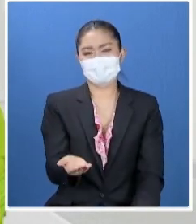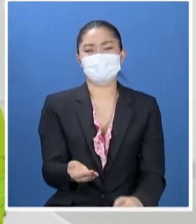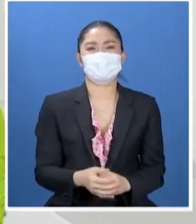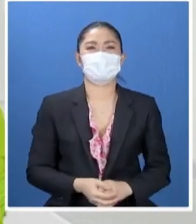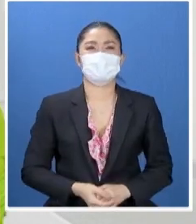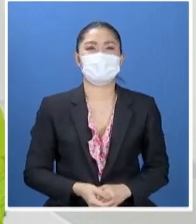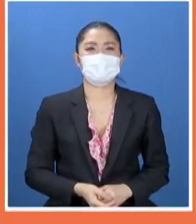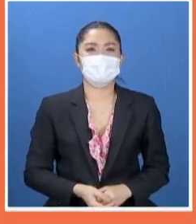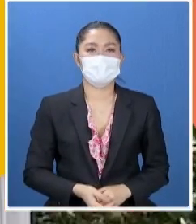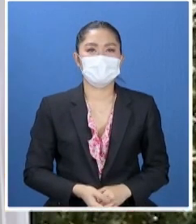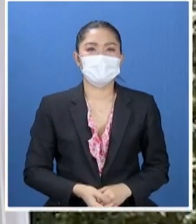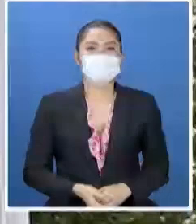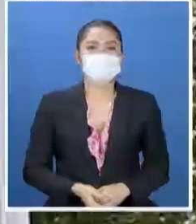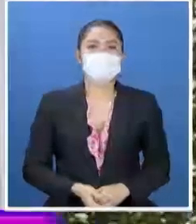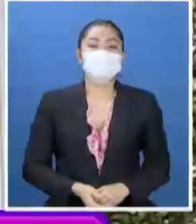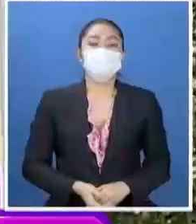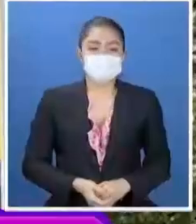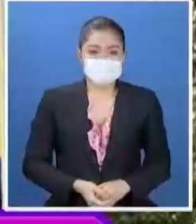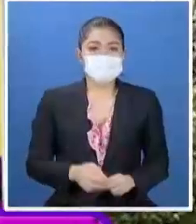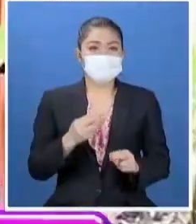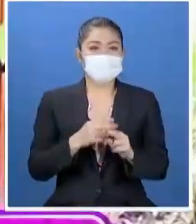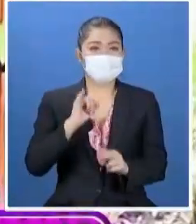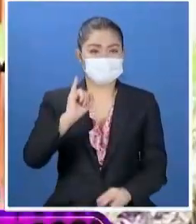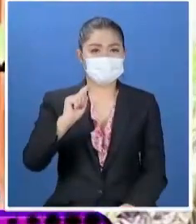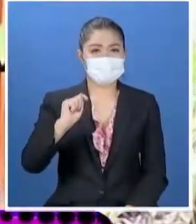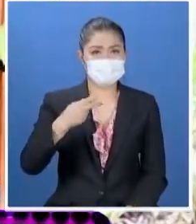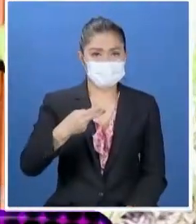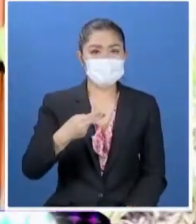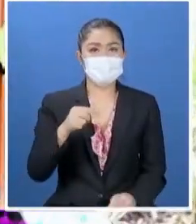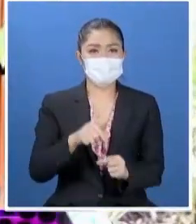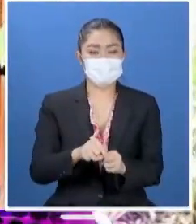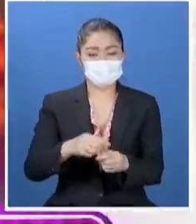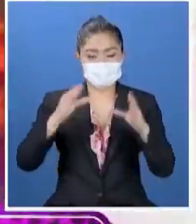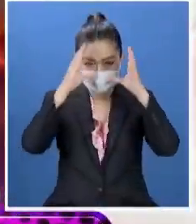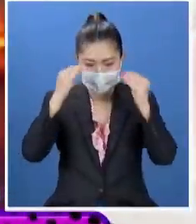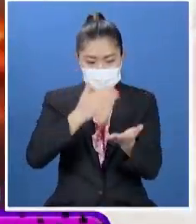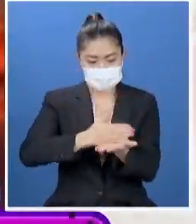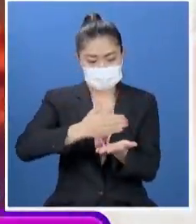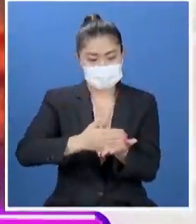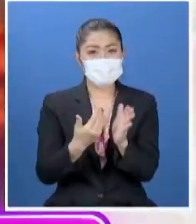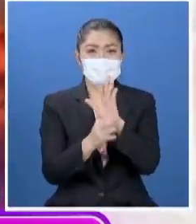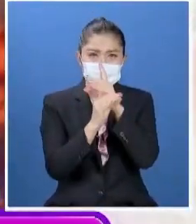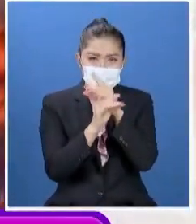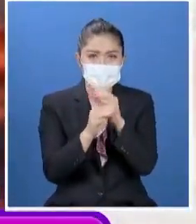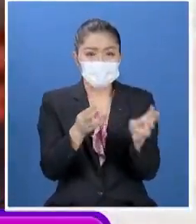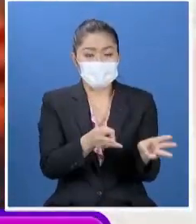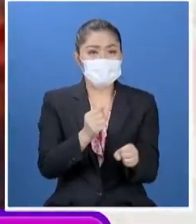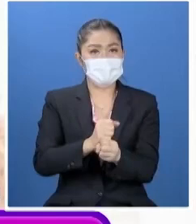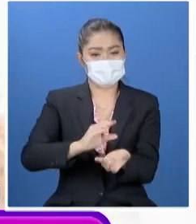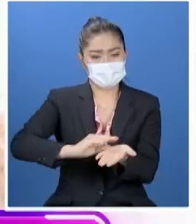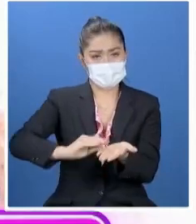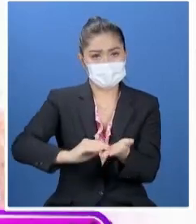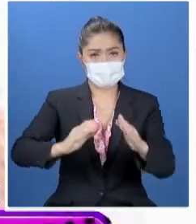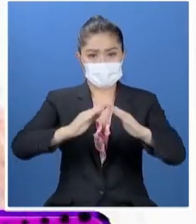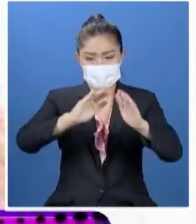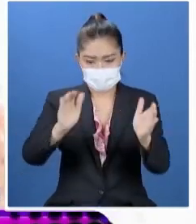คุณผู้ชมไทเกอร์พิซซ่าพิซซ่าเตาถ่านบ้านเนินหย่องจังหวัดระยองเป็นร้านพิซซ่าที่ใช้การอบแป้งด้วยเตาปูน